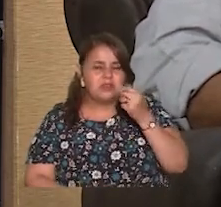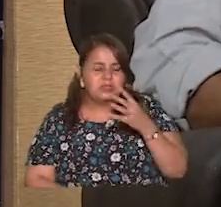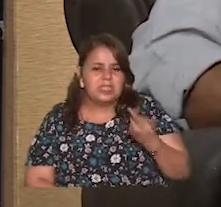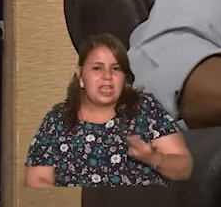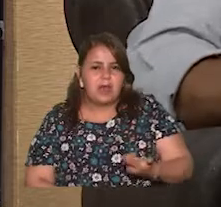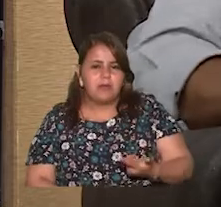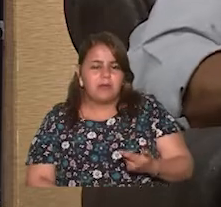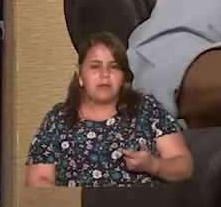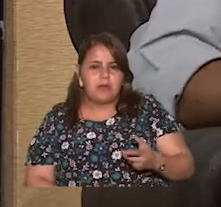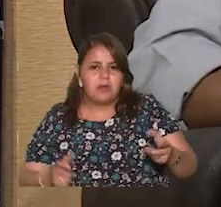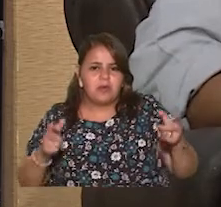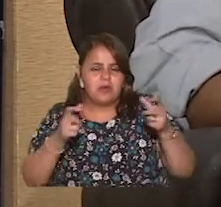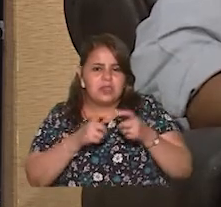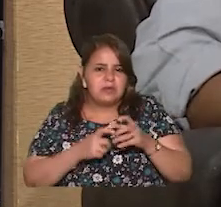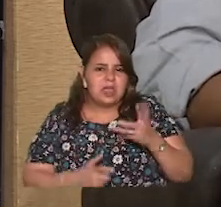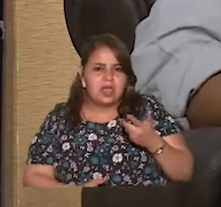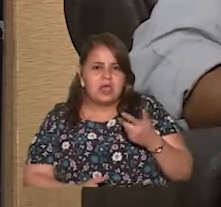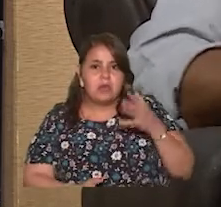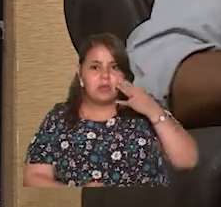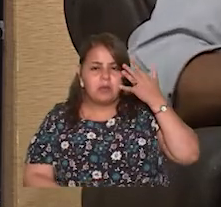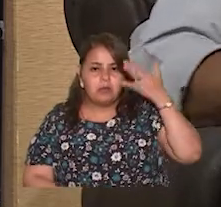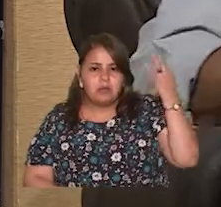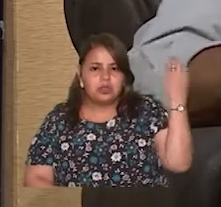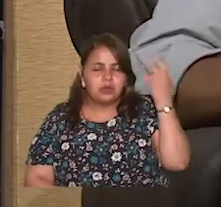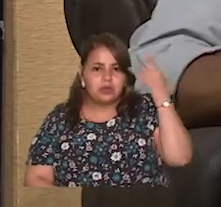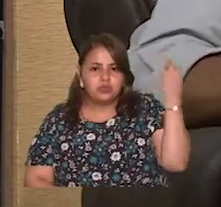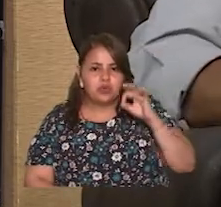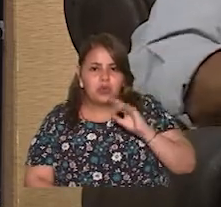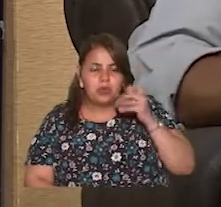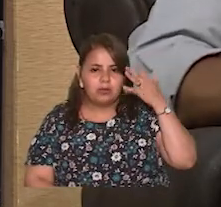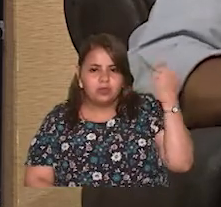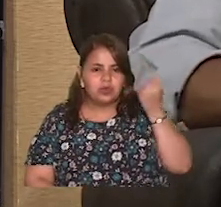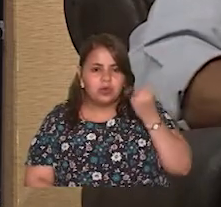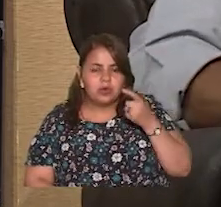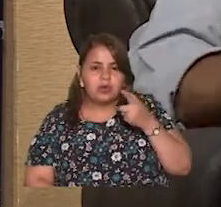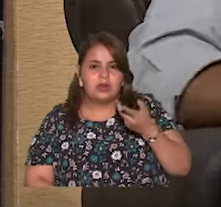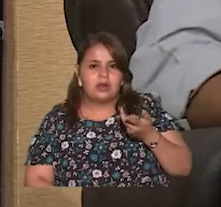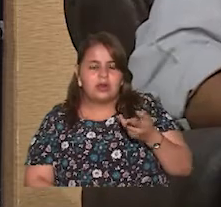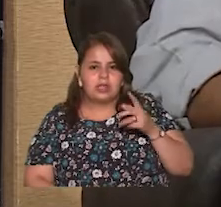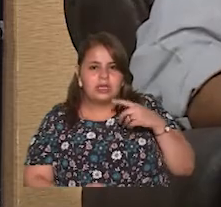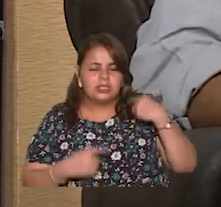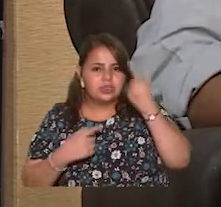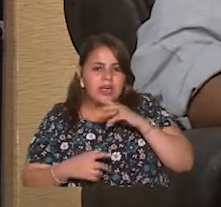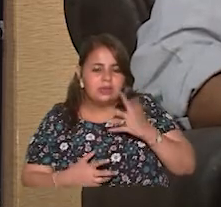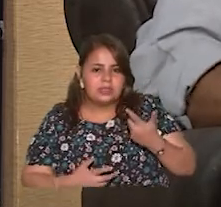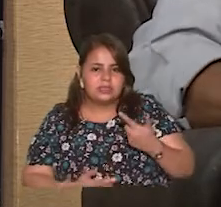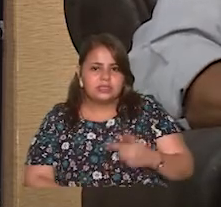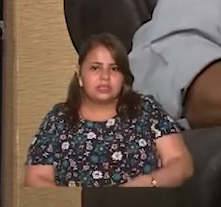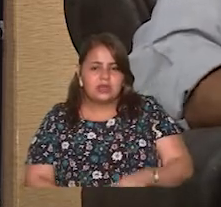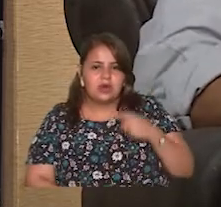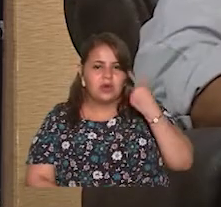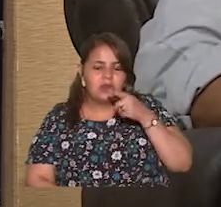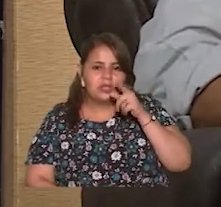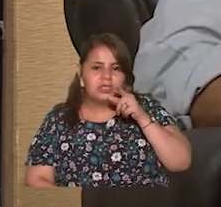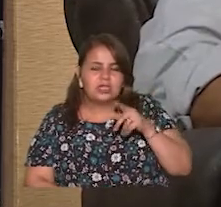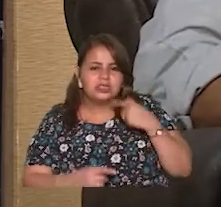ايه، شهرتك عامله ازاي، شكلك عامل ازاي، جسمك عامل، كلها حاجات لو ركزتي فيها